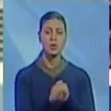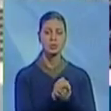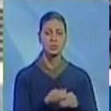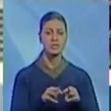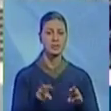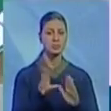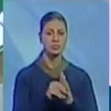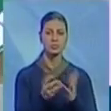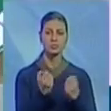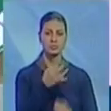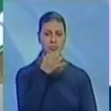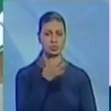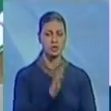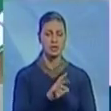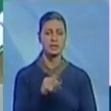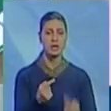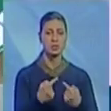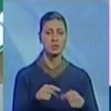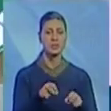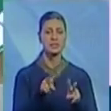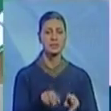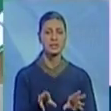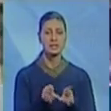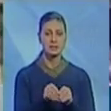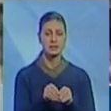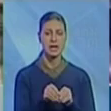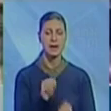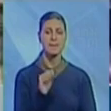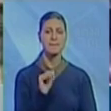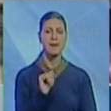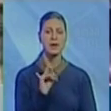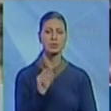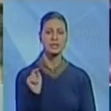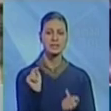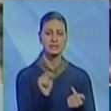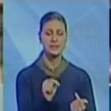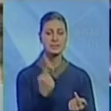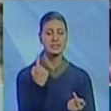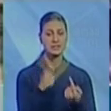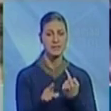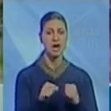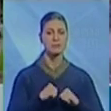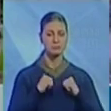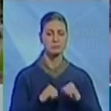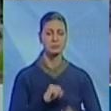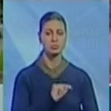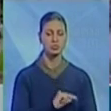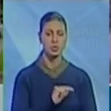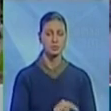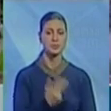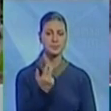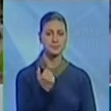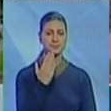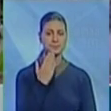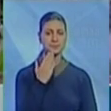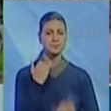სამინისტროში ჯერ არ მიუღიათ და უწყება სპეციალისტებთან ერთად ფაროსანას წინააღმდეგ ბრძოლის სხვა ხერხებზეც მუშაობს. მართალია,